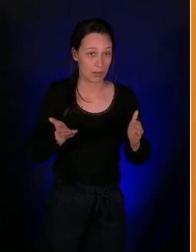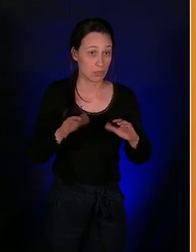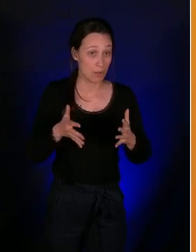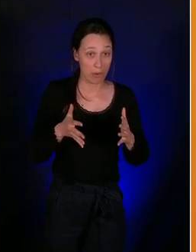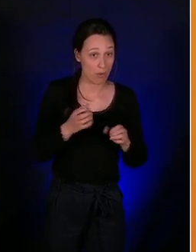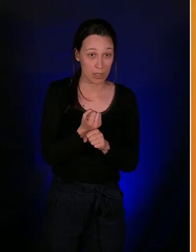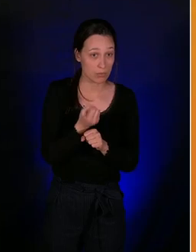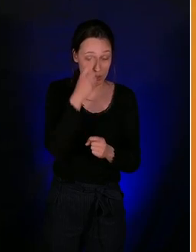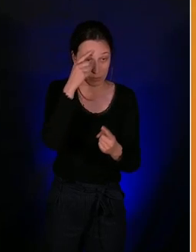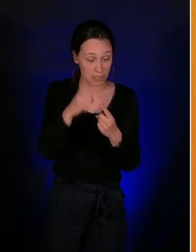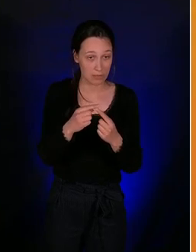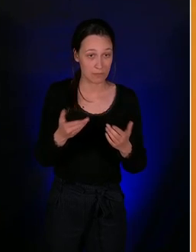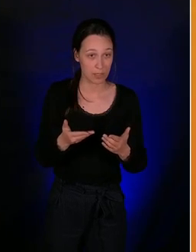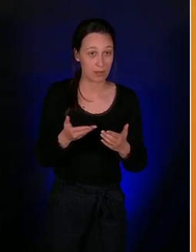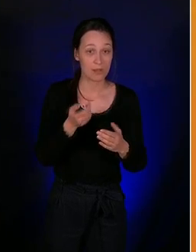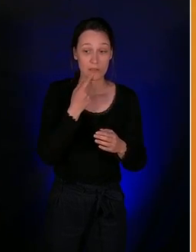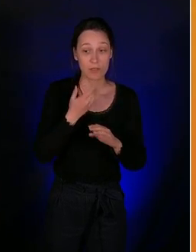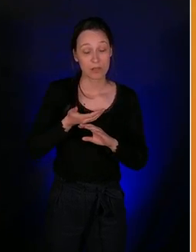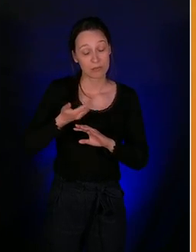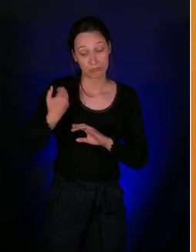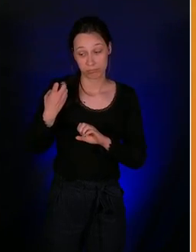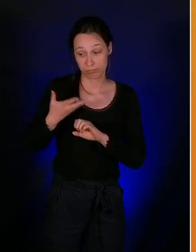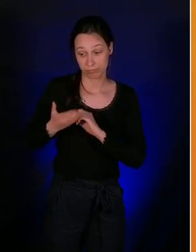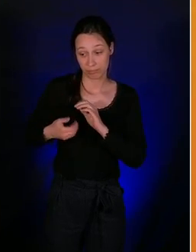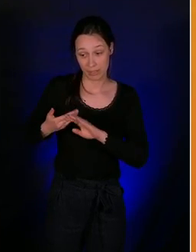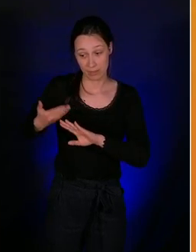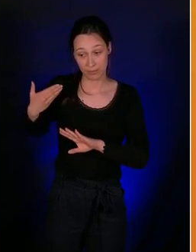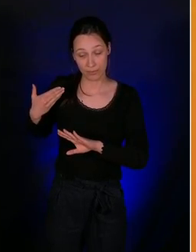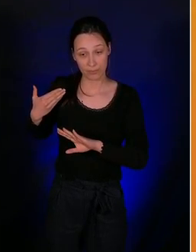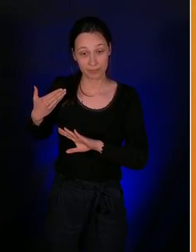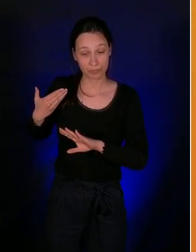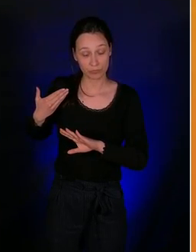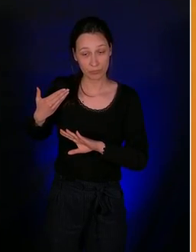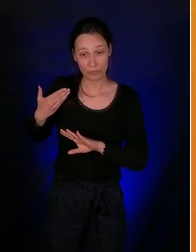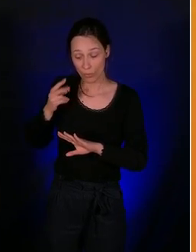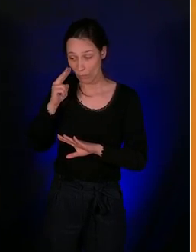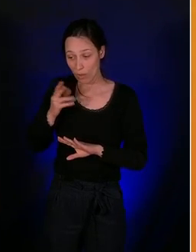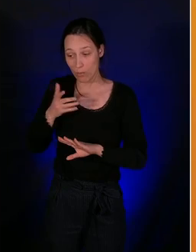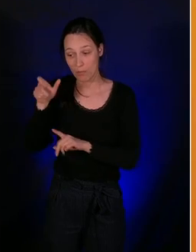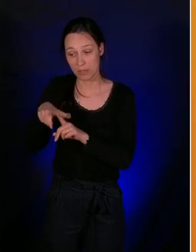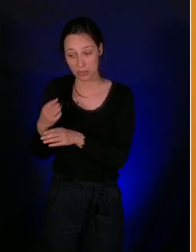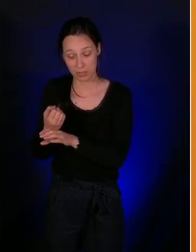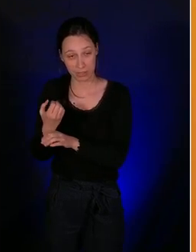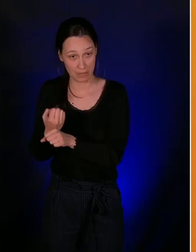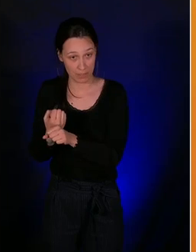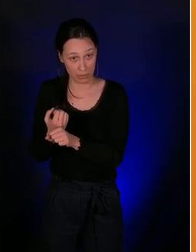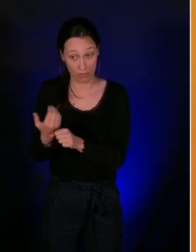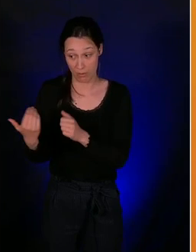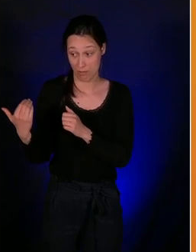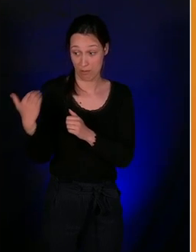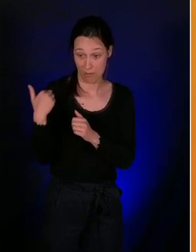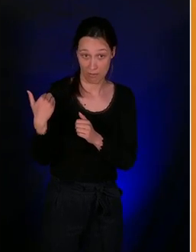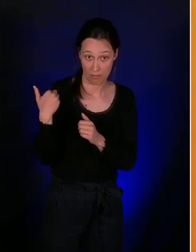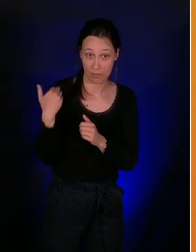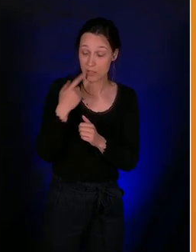Nous, la construction qu'on a eue dans les dernières années, elle a pris source dans le fait que là où des travailleurs venaient frapper à la porte, ou là où on allait les rencontrer, et que